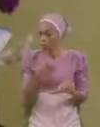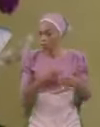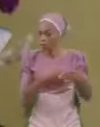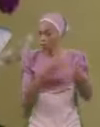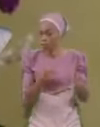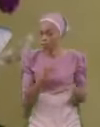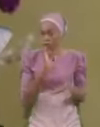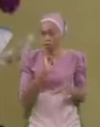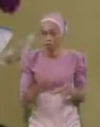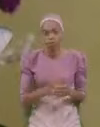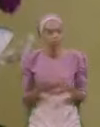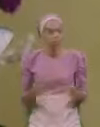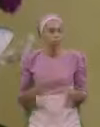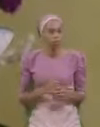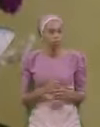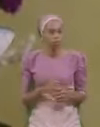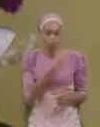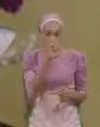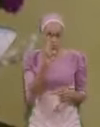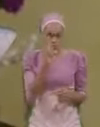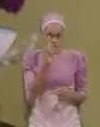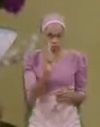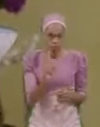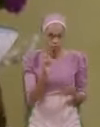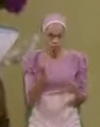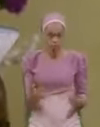voisin question numéro